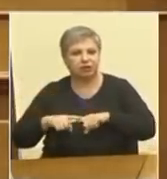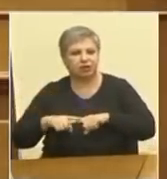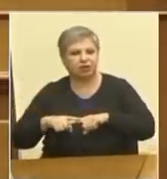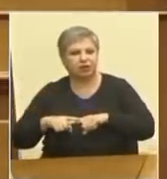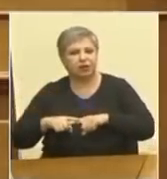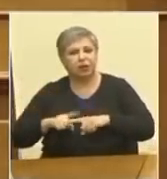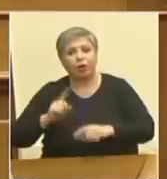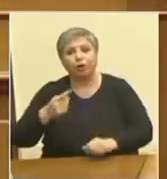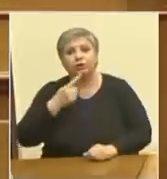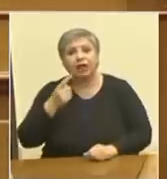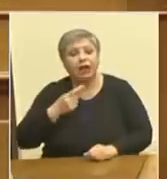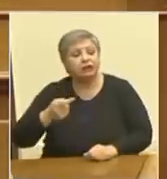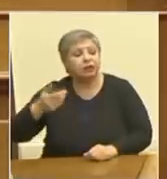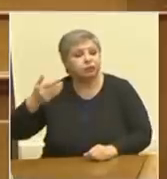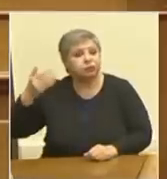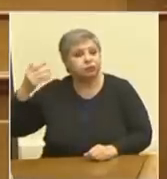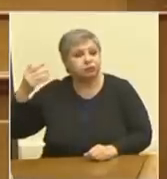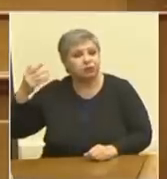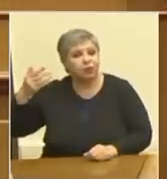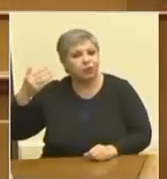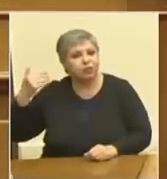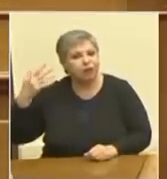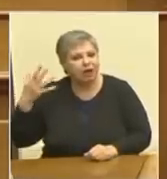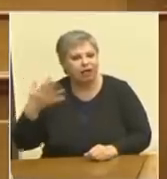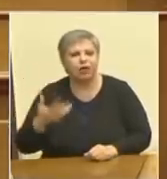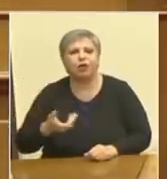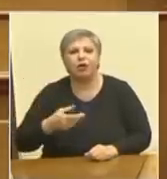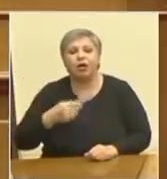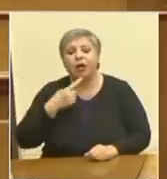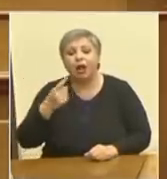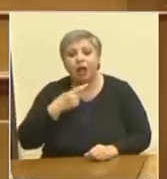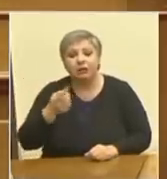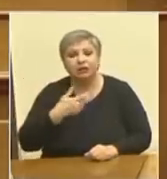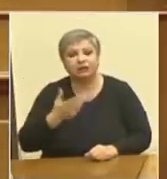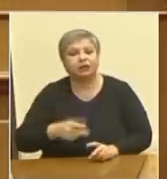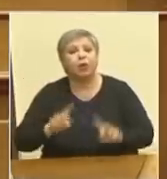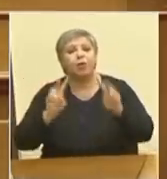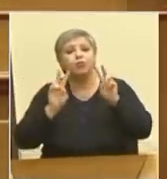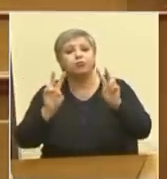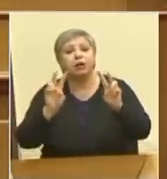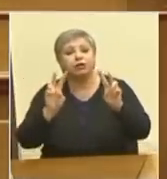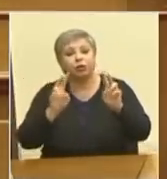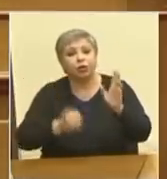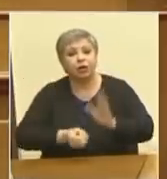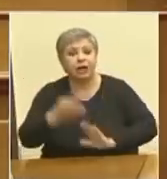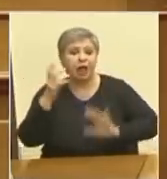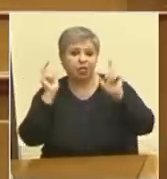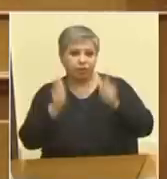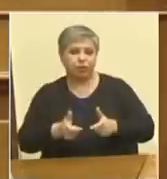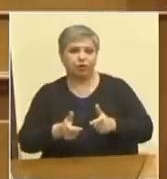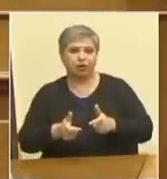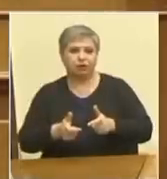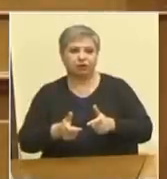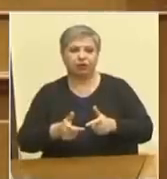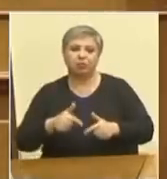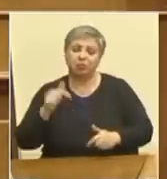αναφέρεστε στις κυβερνήσεις του ΠΑΣΟΚ και της Νέας Δημοκρατίας, έτσι δεν είναι, κύριε Τσίπρα? Αυτό είναι το παλιό, το οποίο κατά